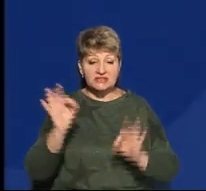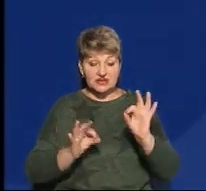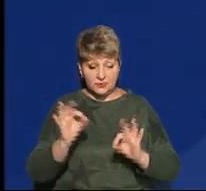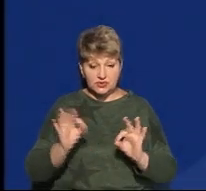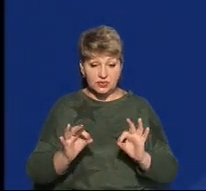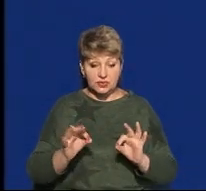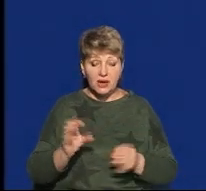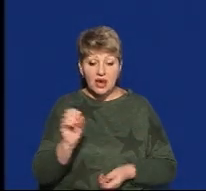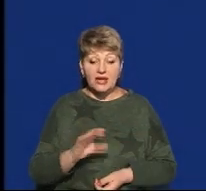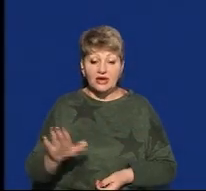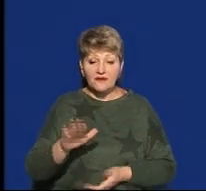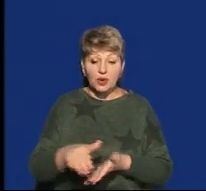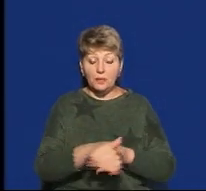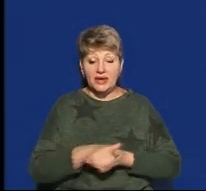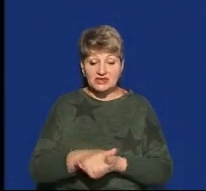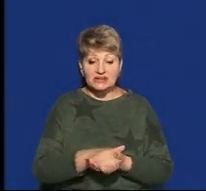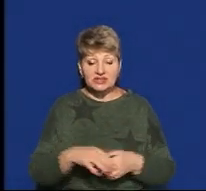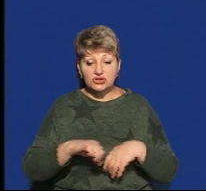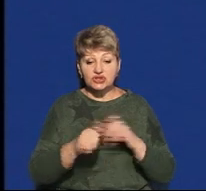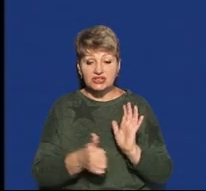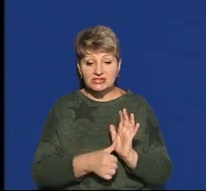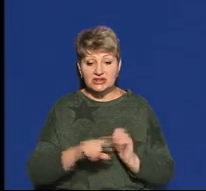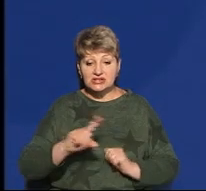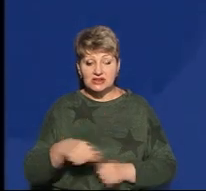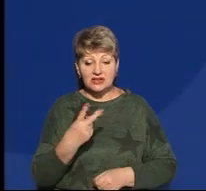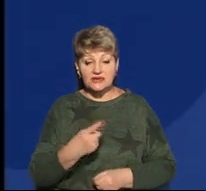18,15%. «Європейська солідарність» –